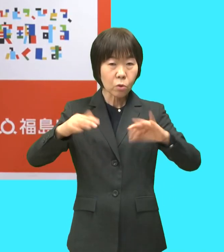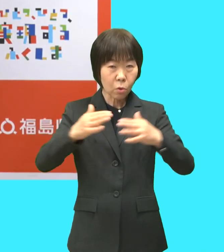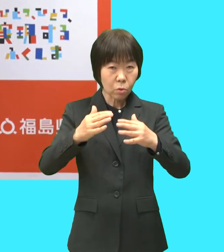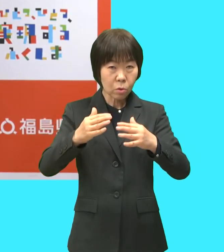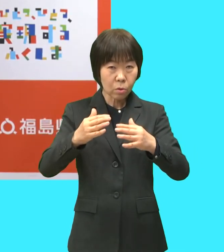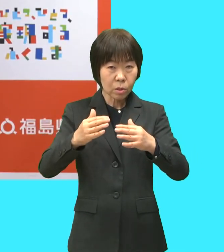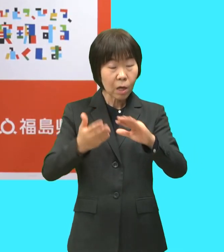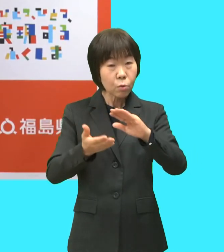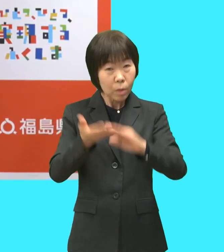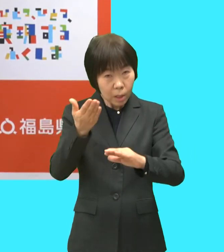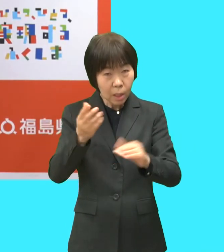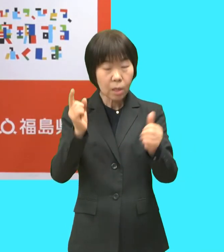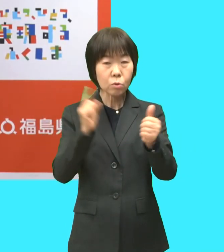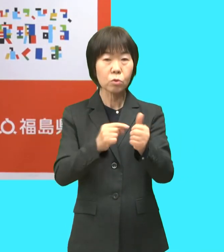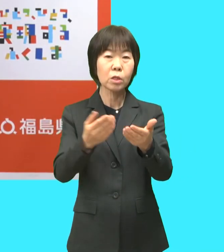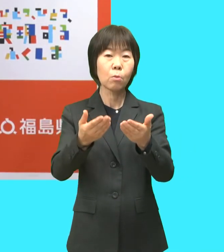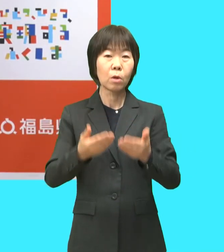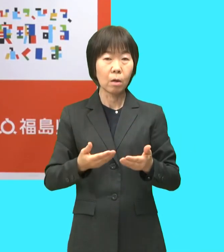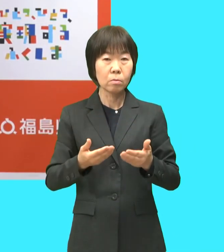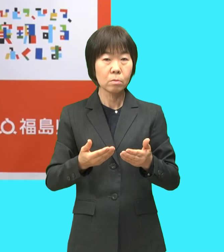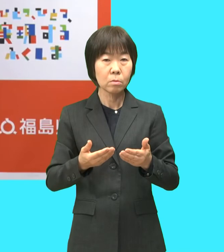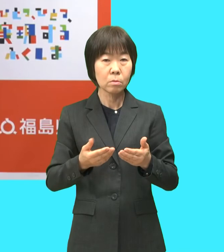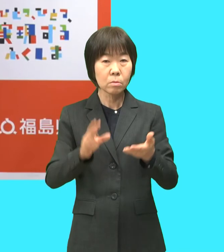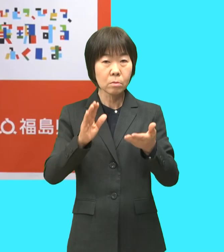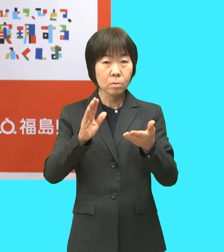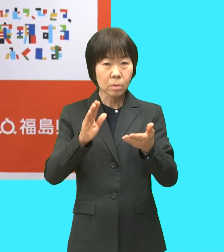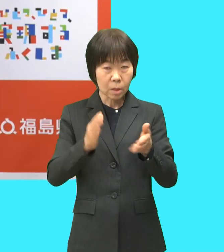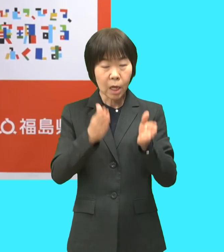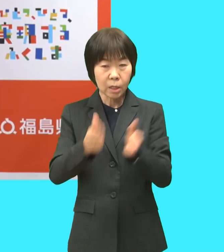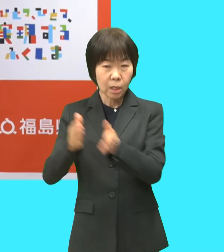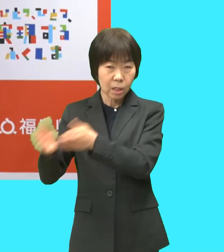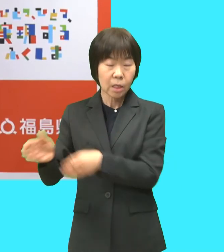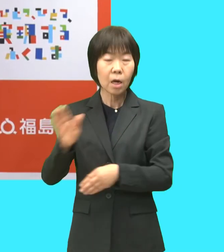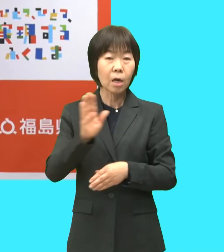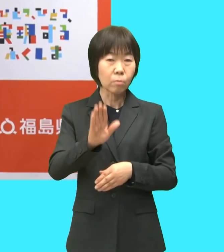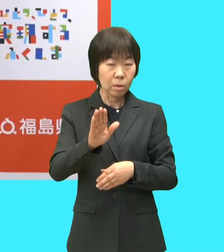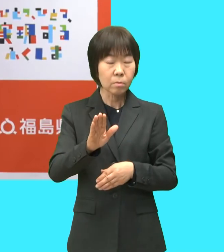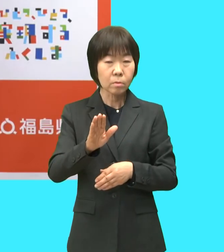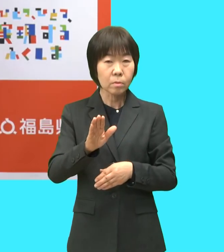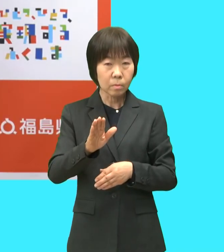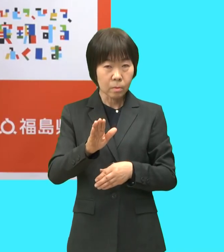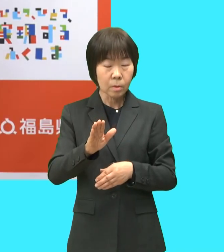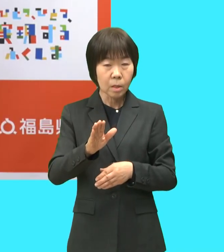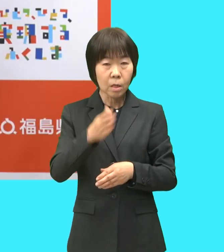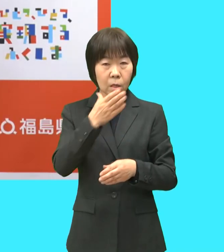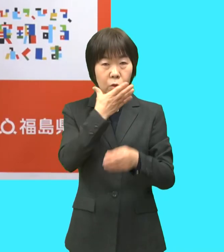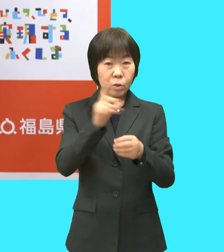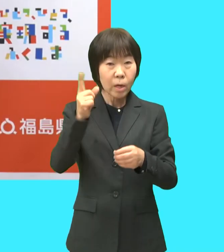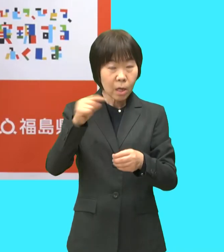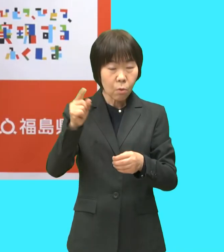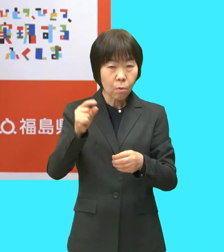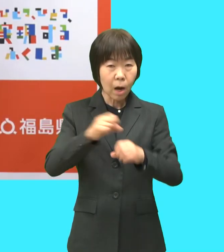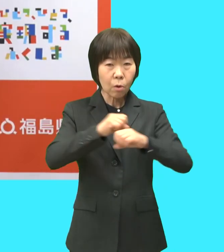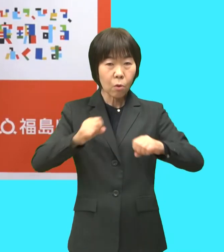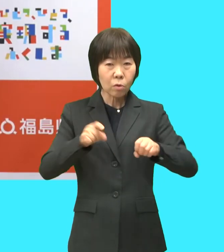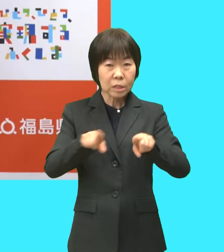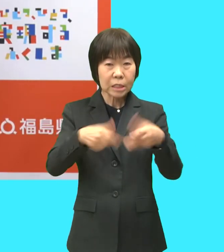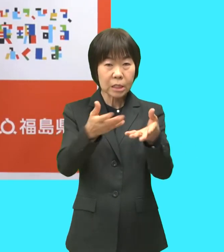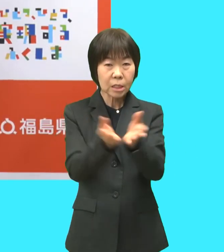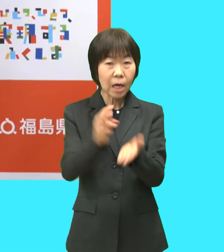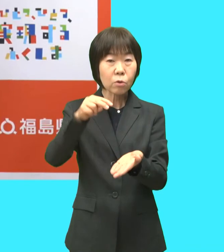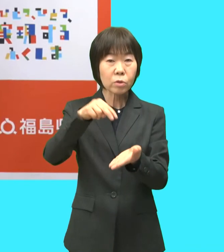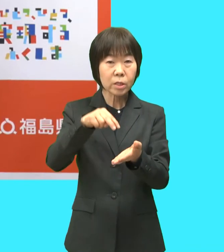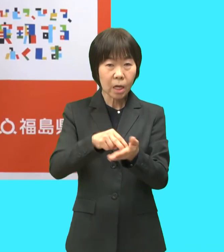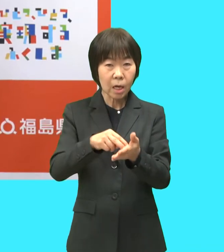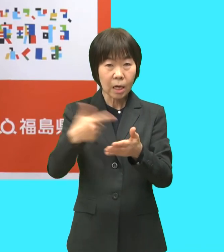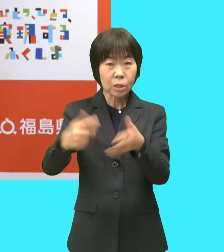ていただくということも含めて一定の整理がなされています。したがって福島県は広域自治体として